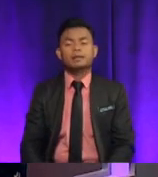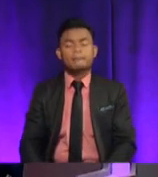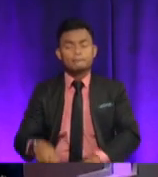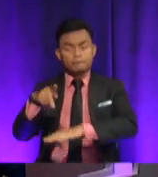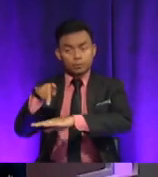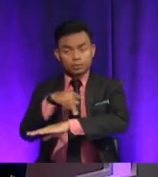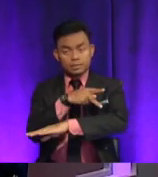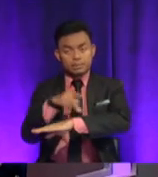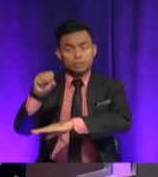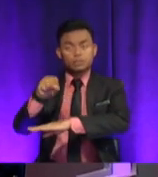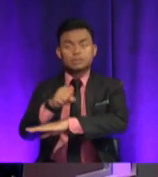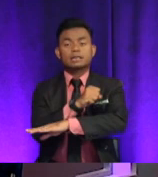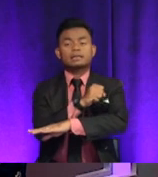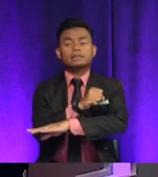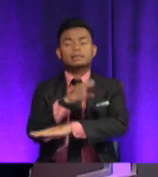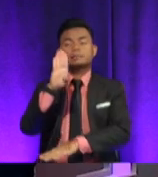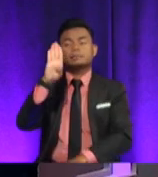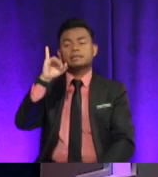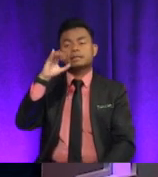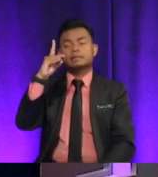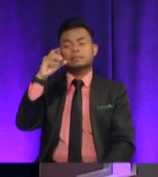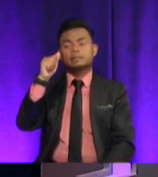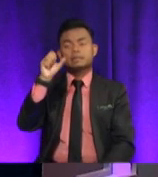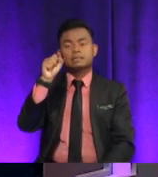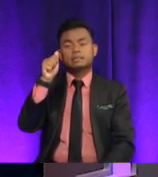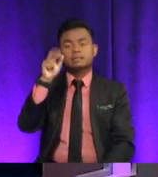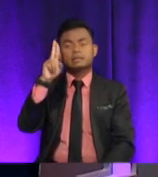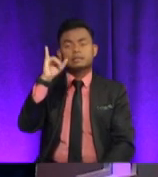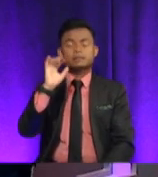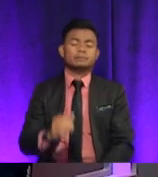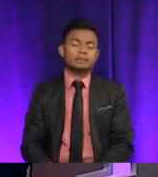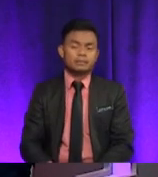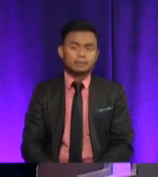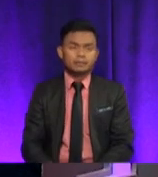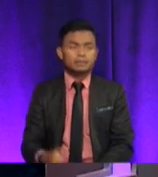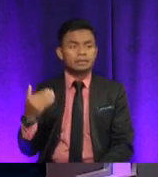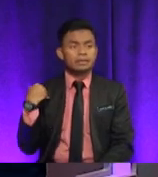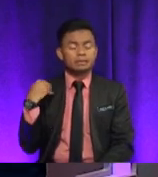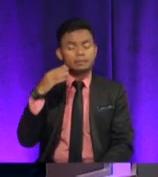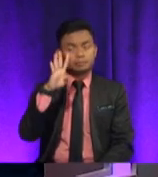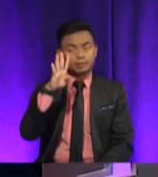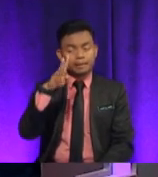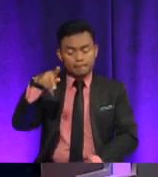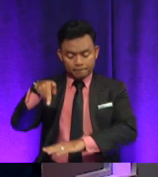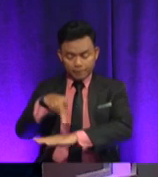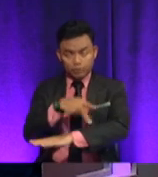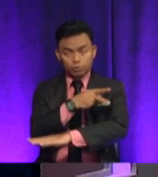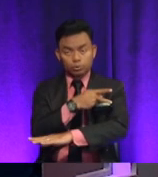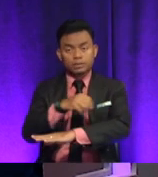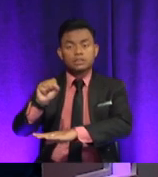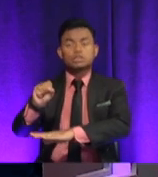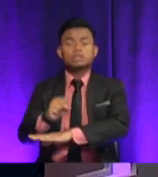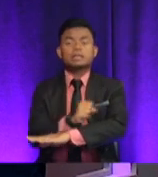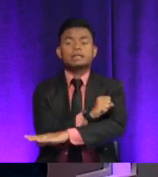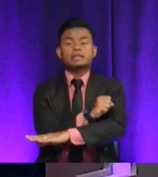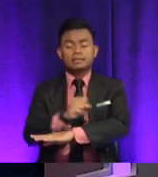nilai instan ini kalau genre puisi Melayu tradisional dari 4 sebenarnya yaitu pantun syair seloka dan juga gurindam tapi